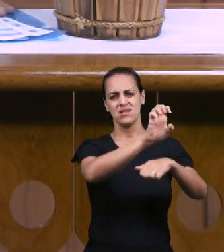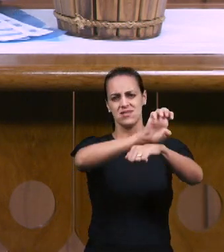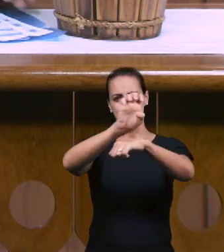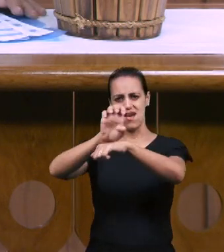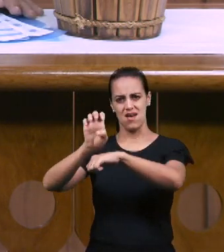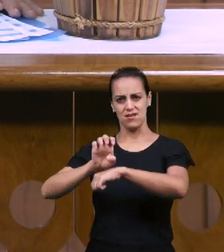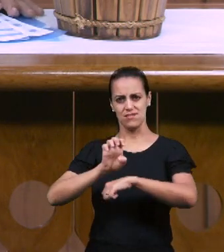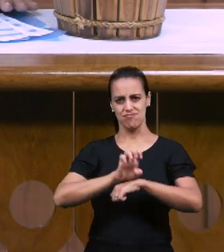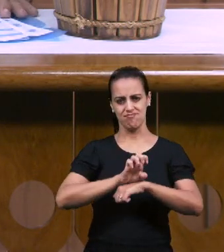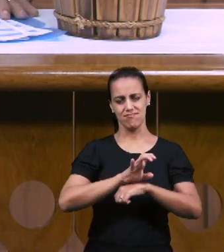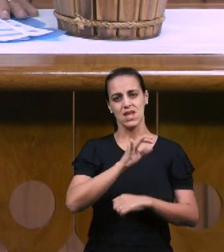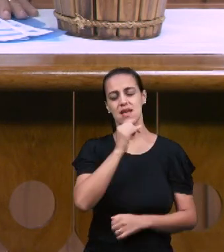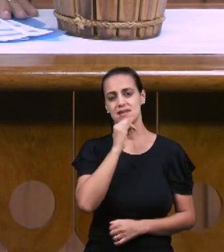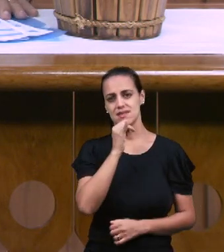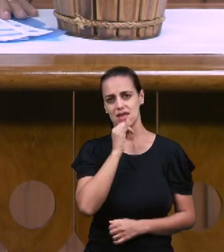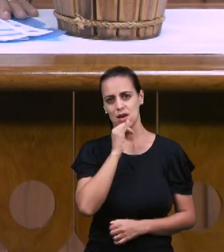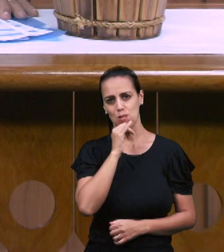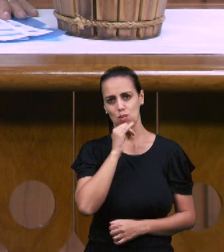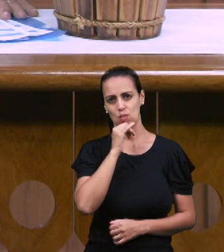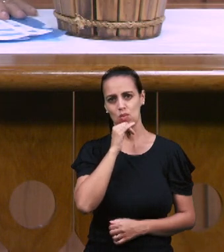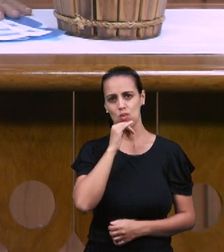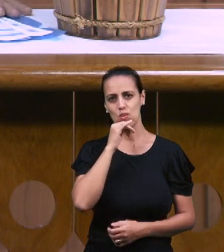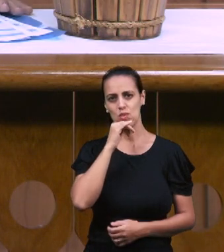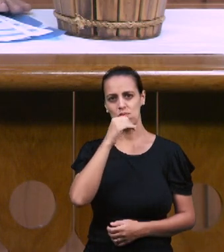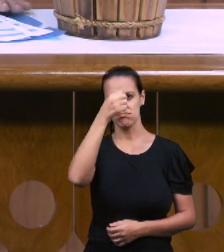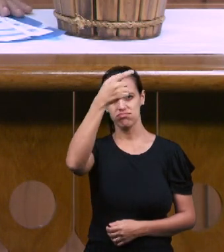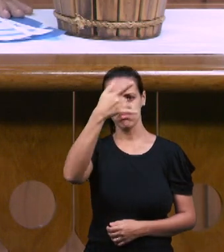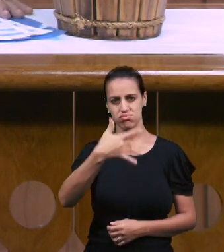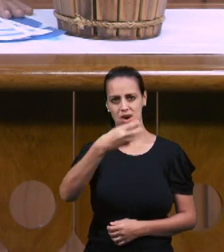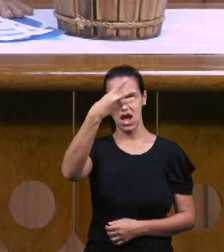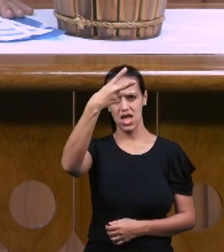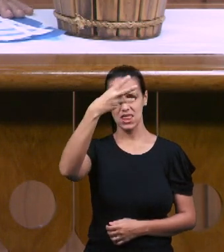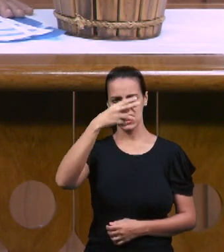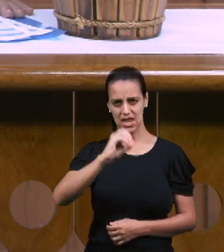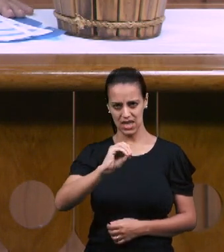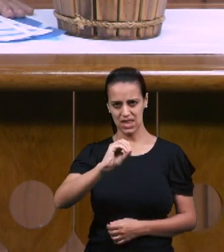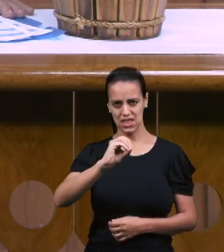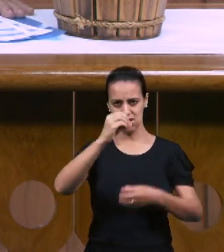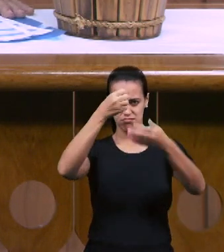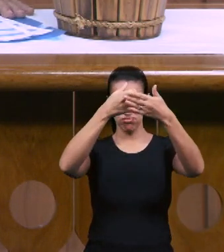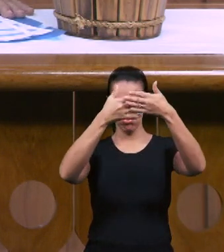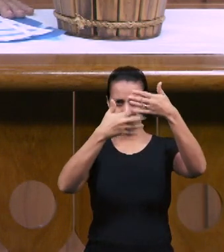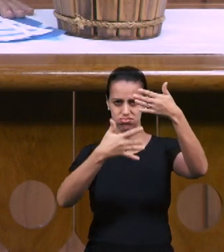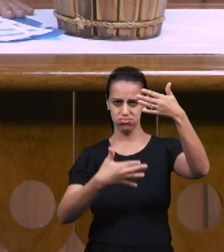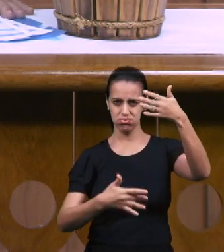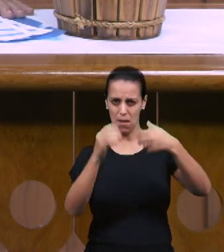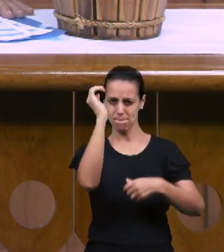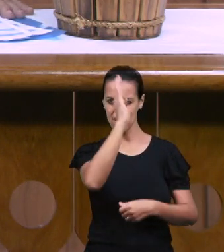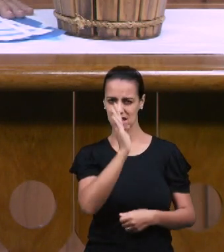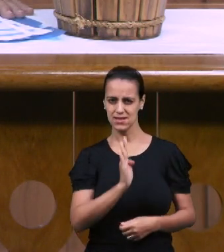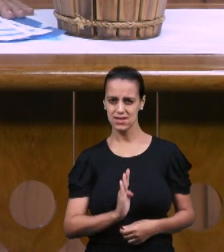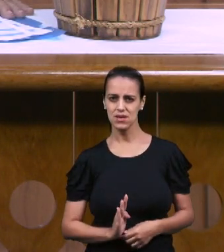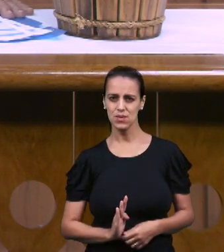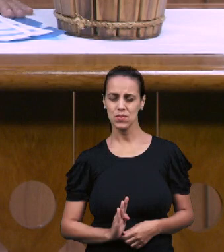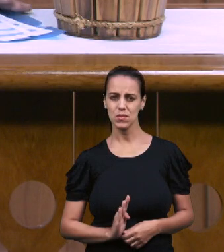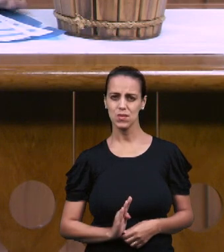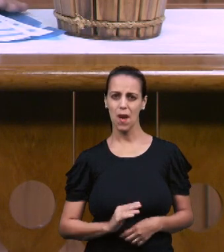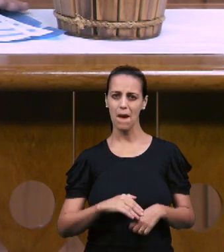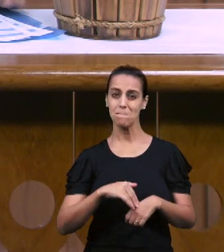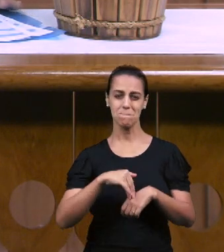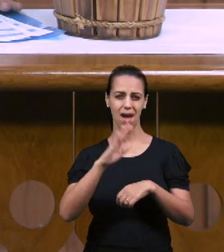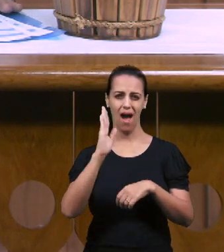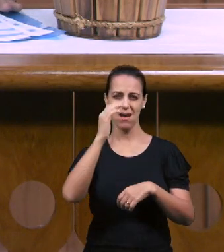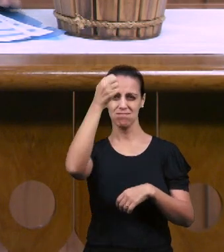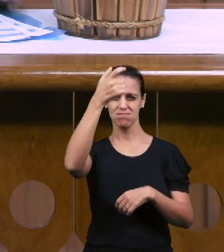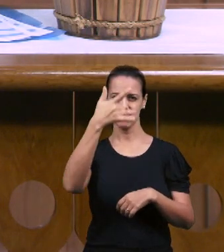brésiliens. Par exemple, parmi les 30 plus grandes participations au Brésil, ici, nous